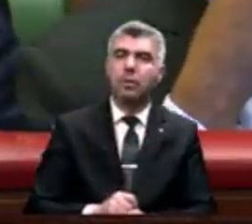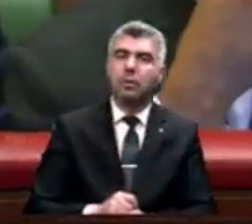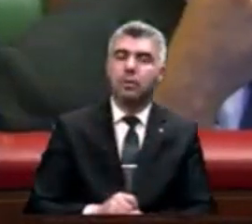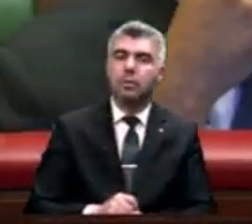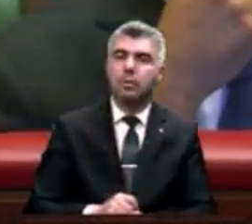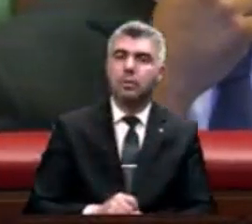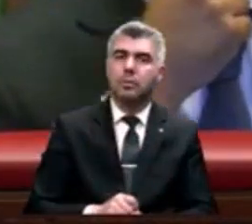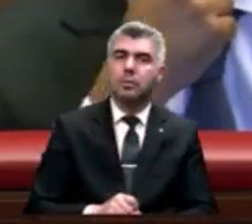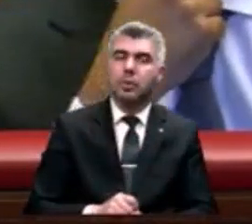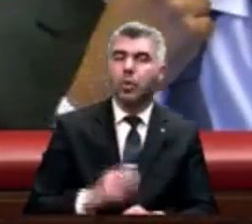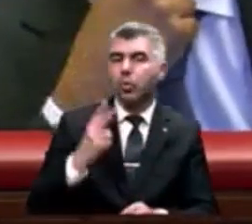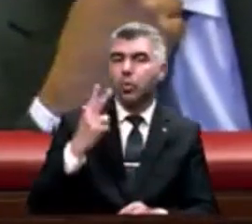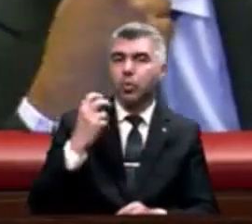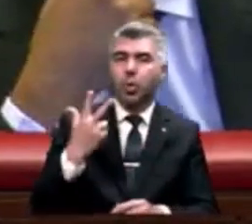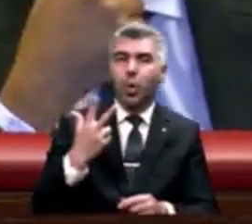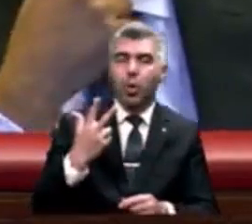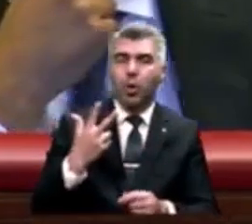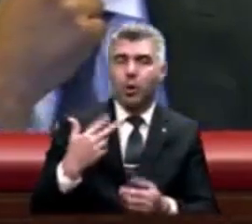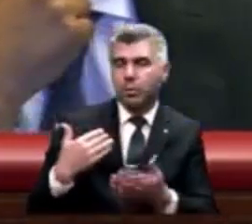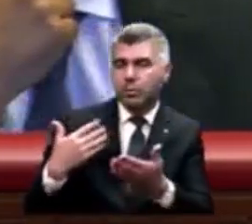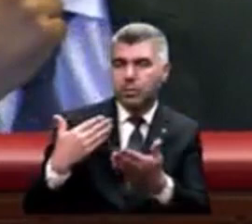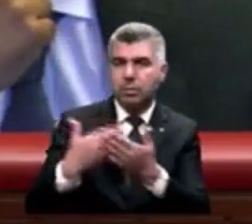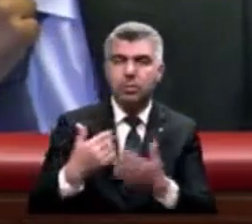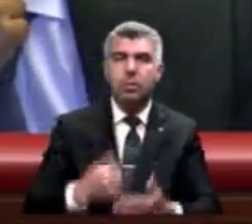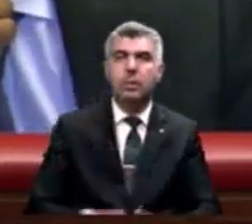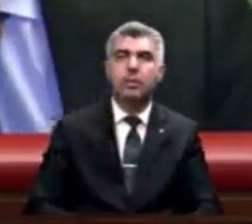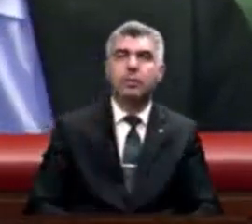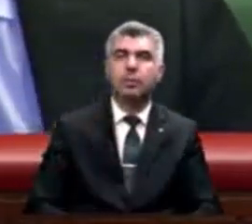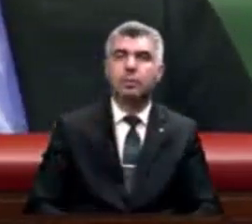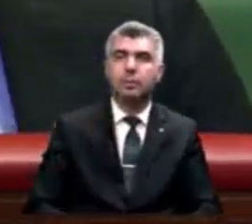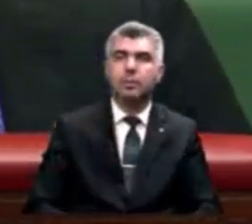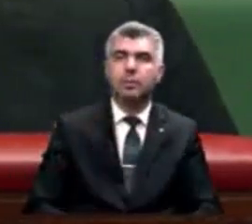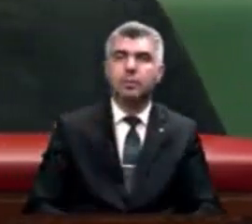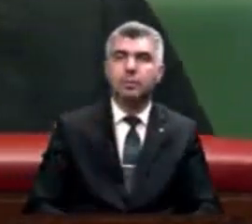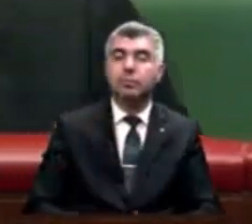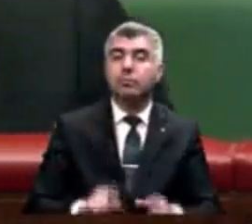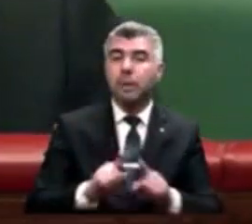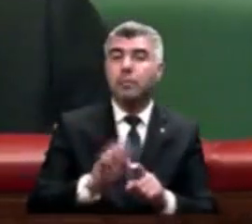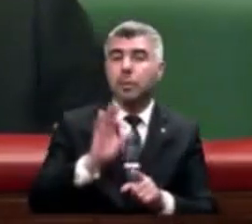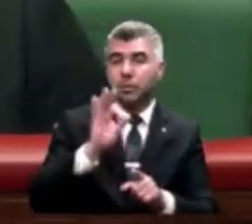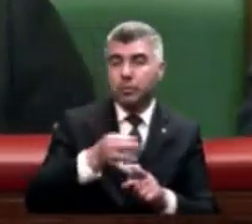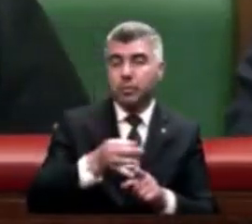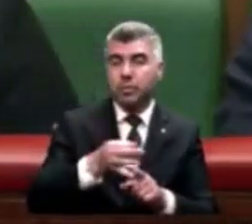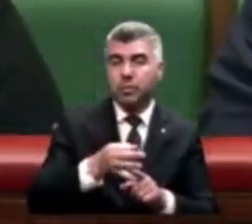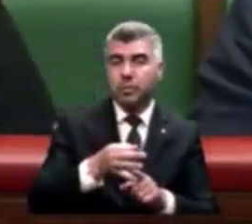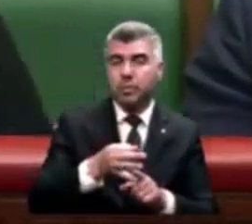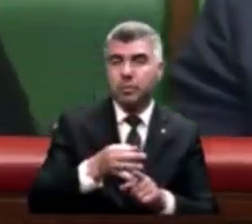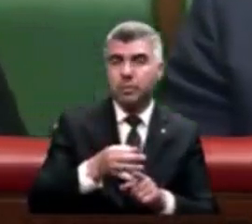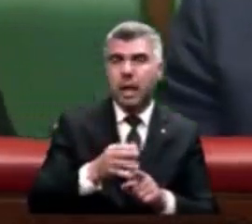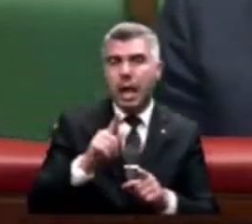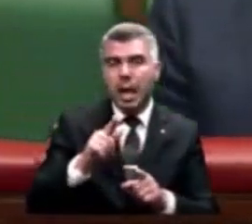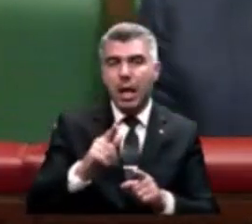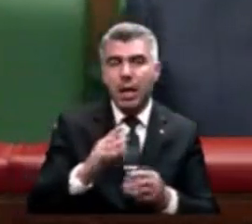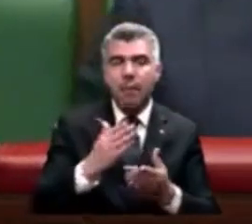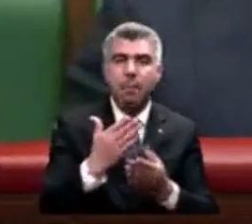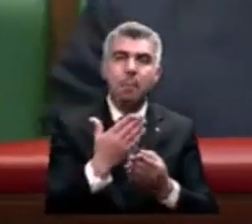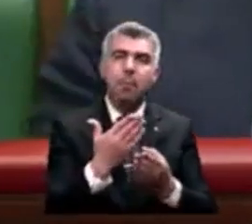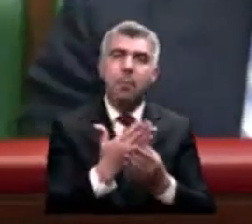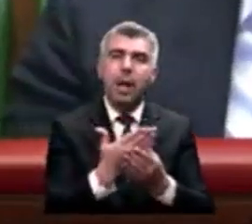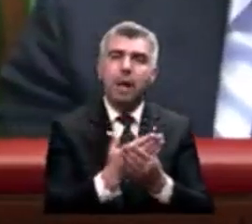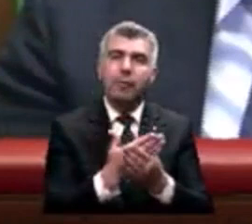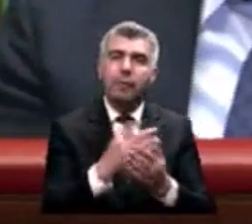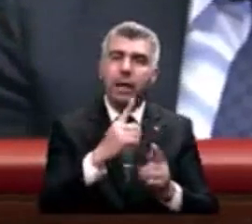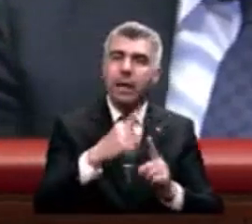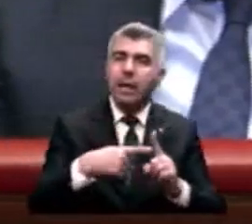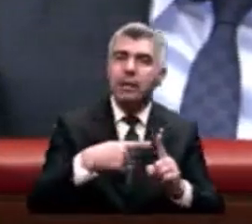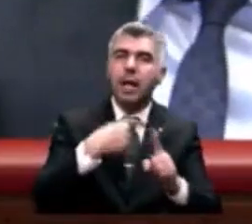شهور. من طبيعه الحال هناك ملفات إضافية،